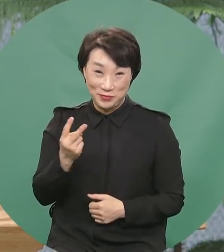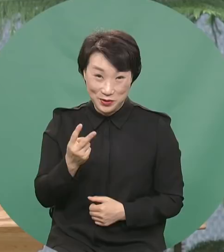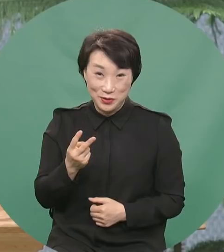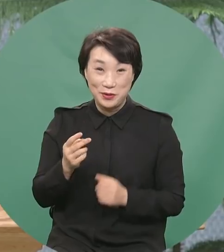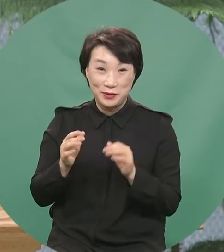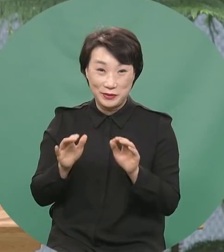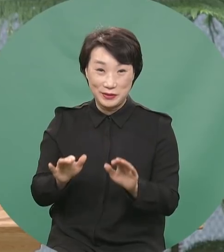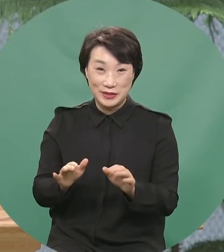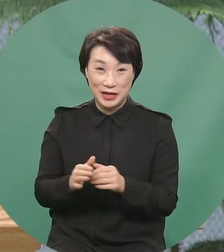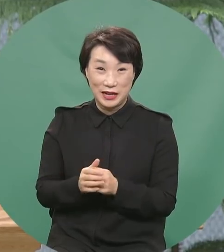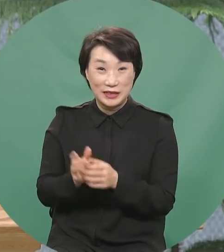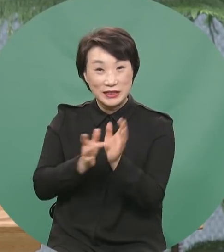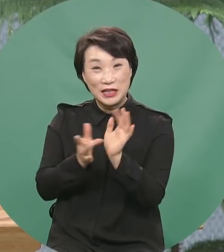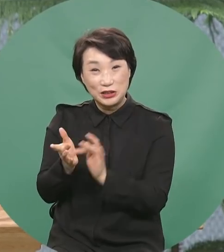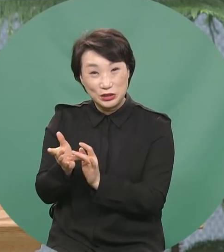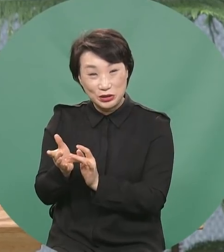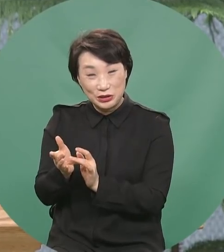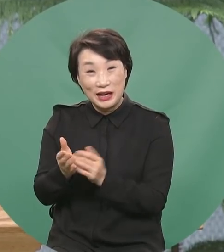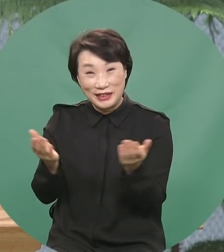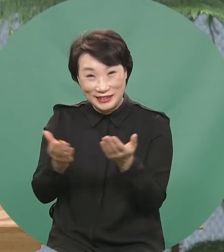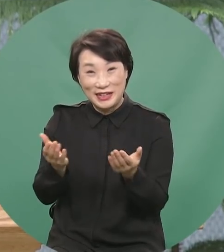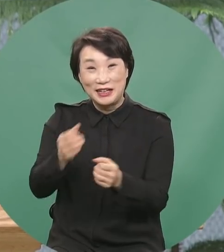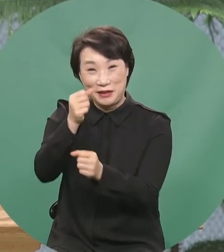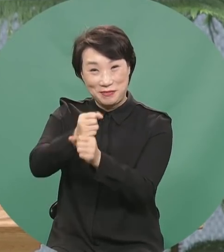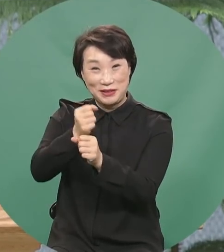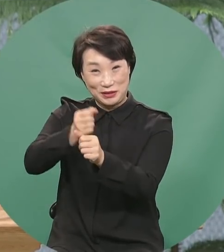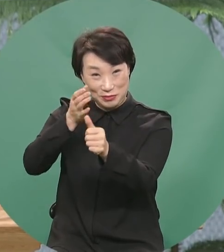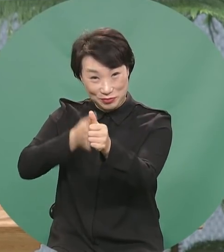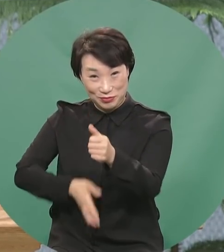그리고 예수가 일하시게 하라.